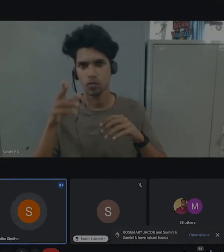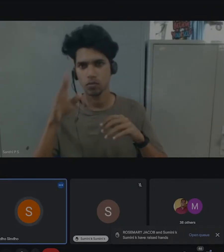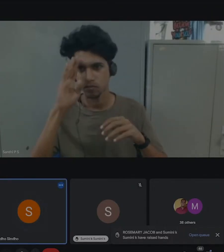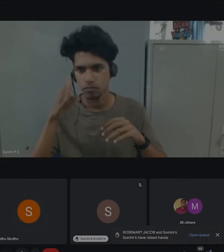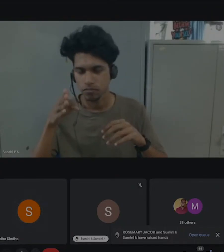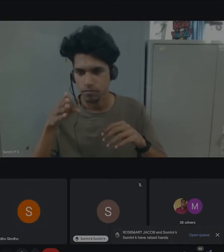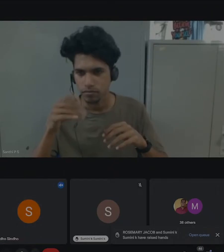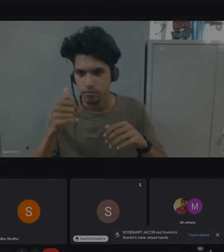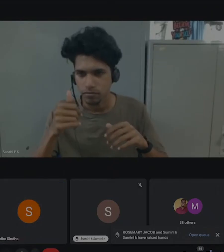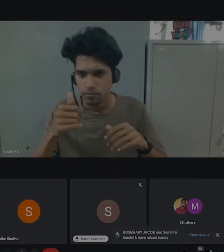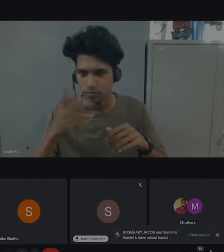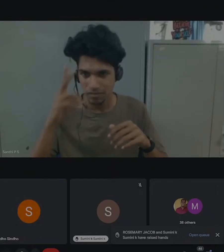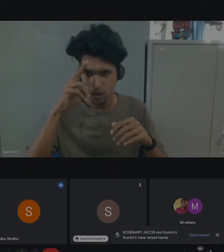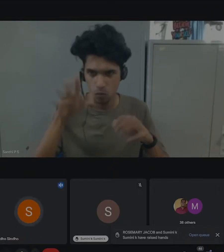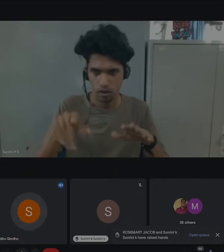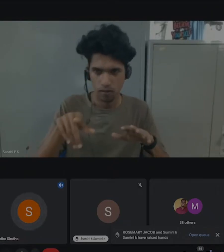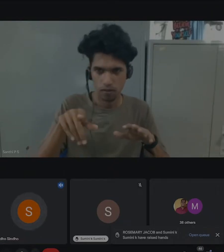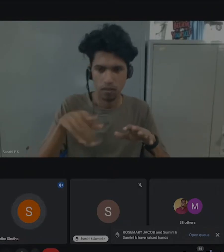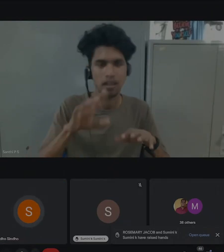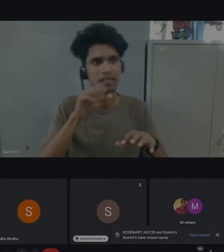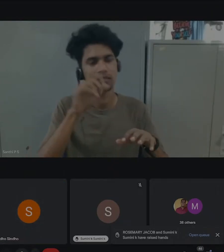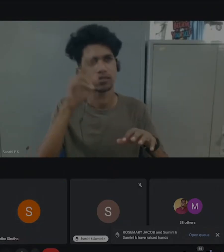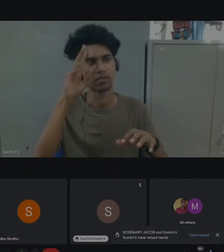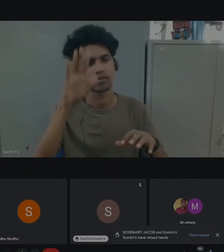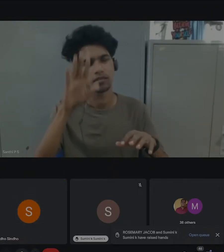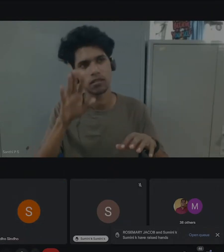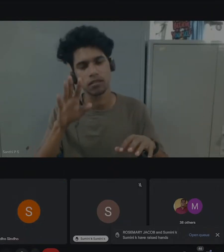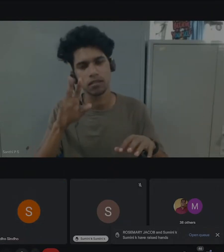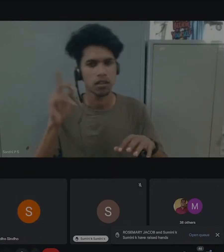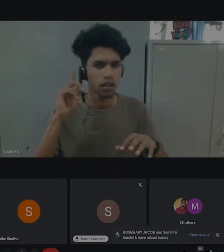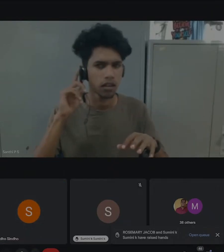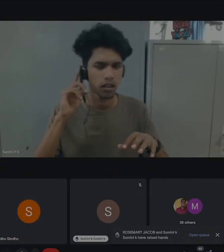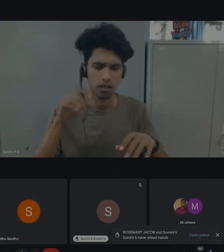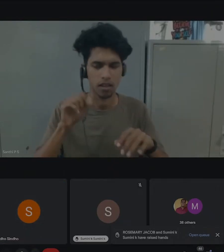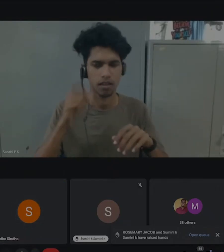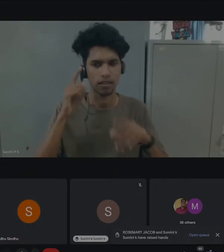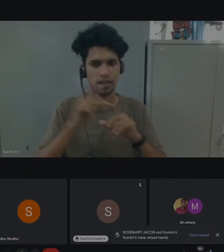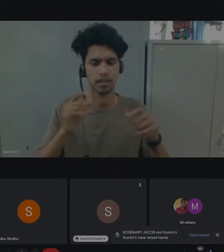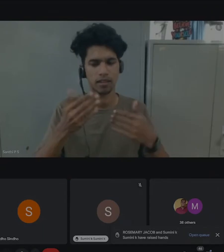ഹലോ, ചോദ്യമാണോ? ചോദിച്ചോളൂ. മേഡം. ഹലോ, കേൾക്കുന്നുണ്ട്, ചോദിച്ചോളൂ.